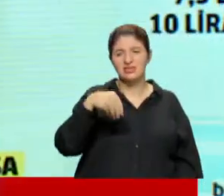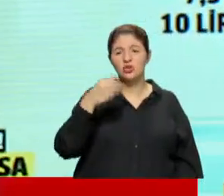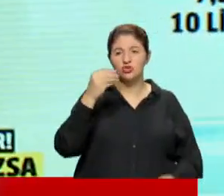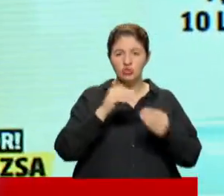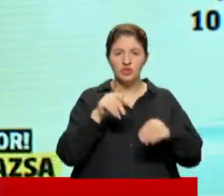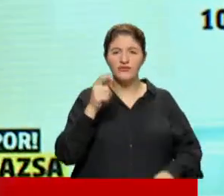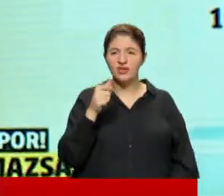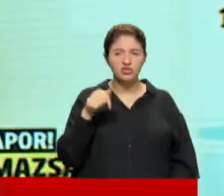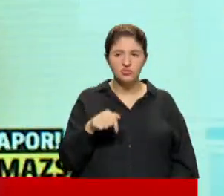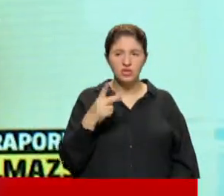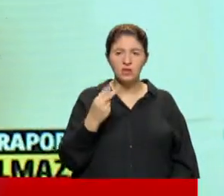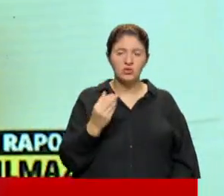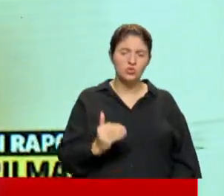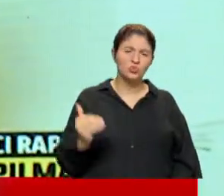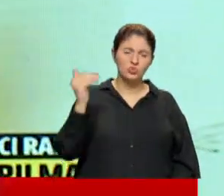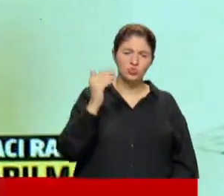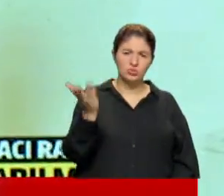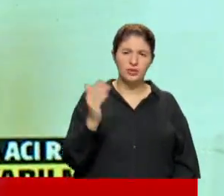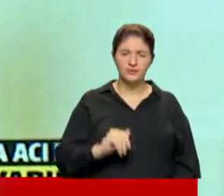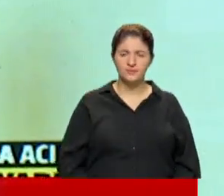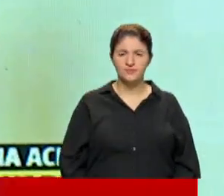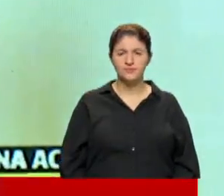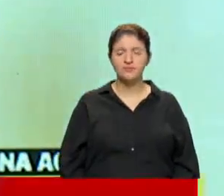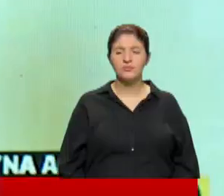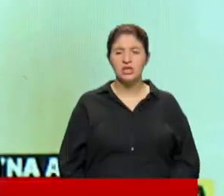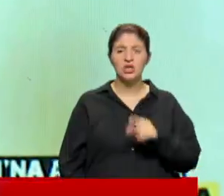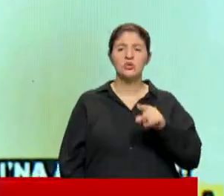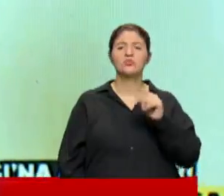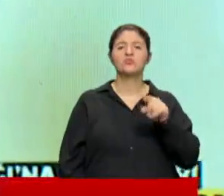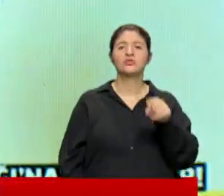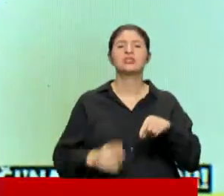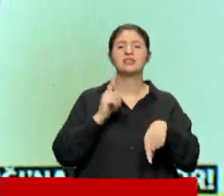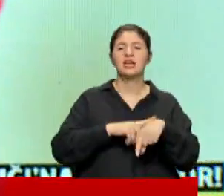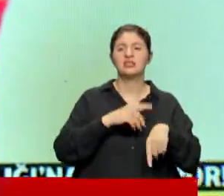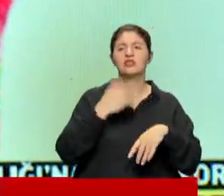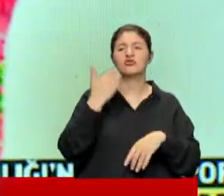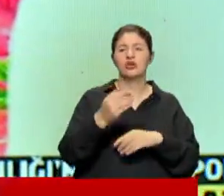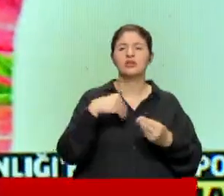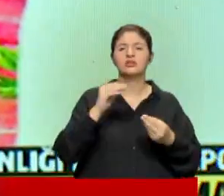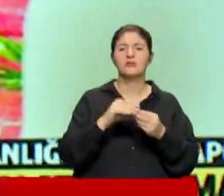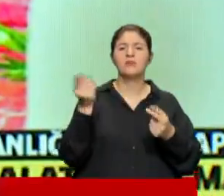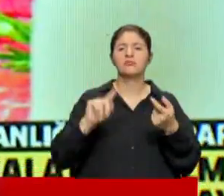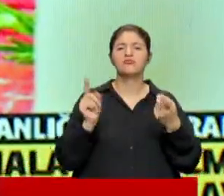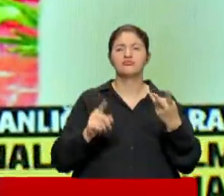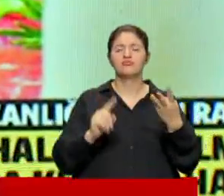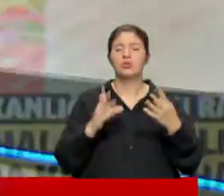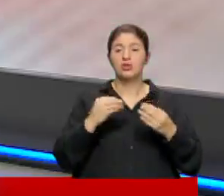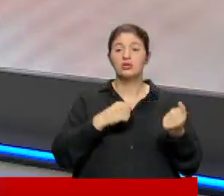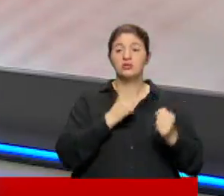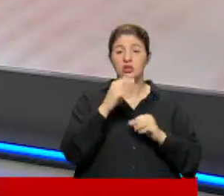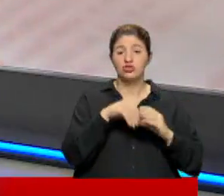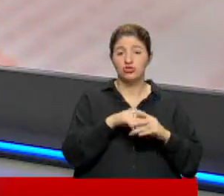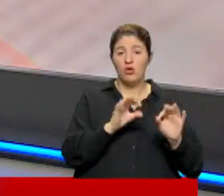yumurtanın fiyatı İsa 2 liranın üzerine çıktı bu saatten sonra zamlar peş peşe gelecektir Sanayi için de